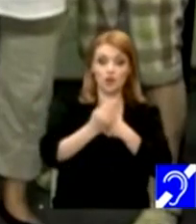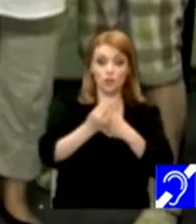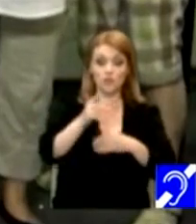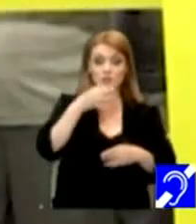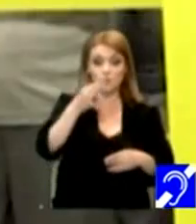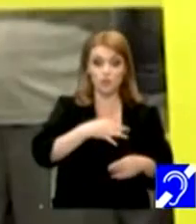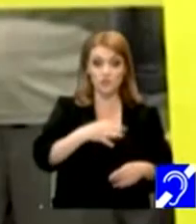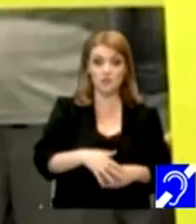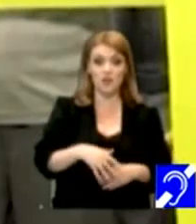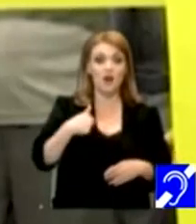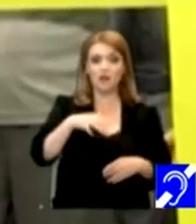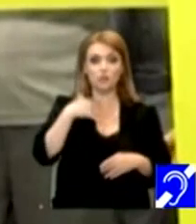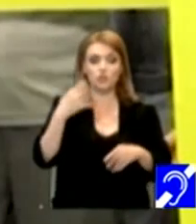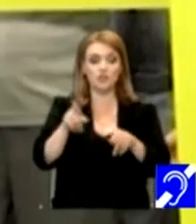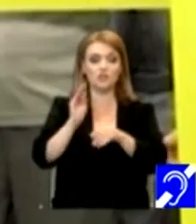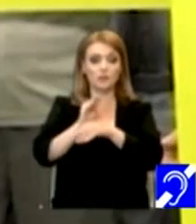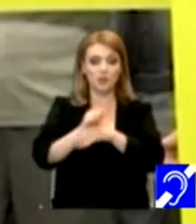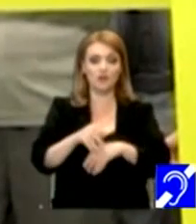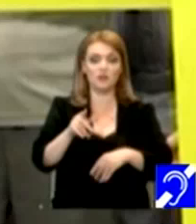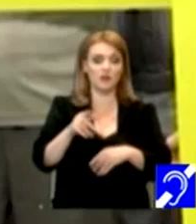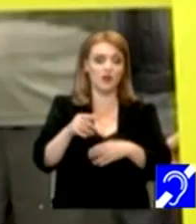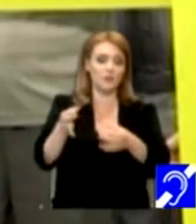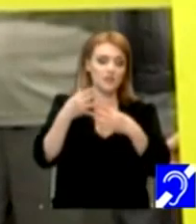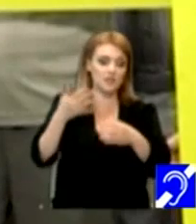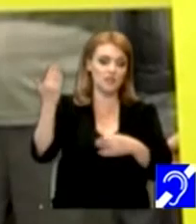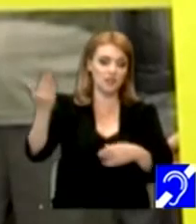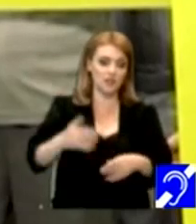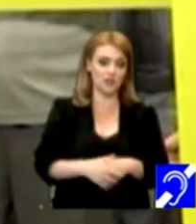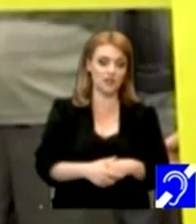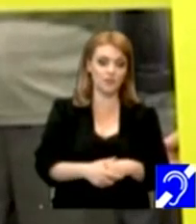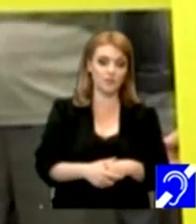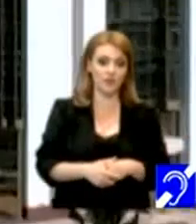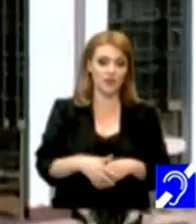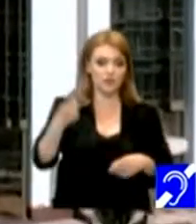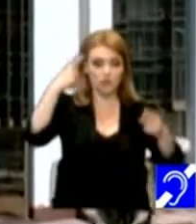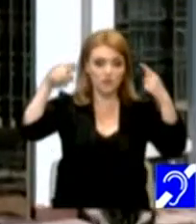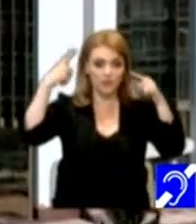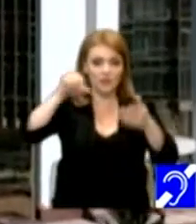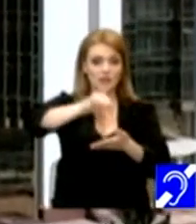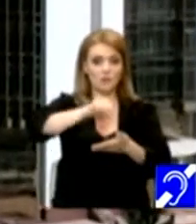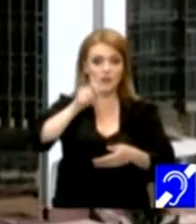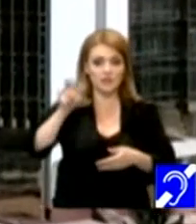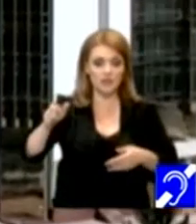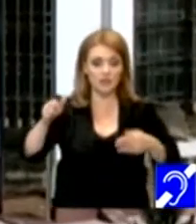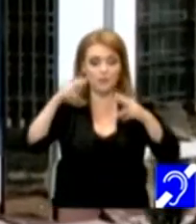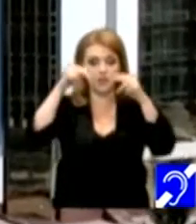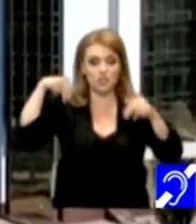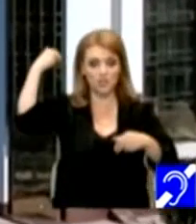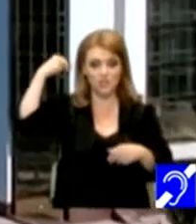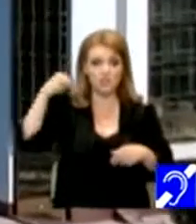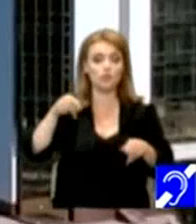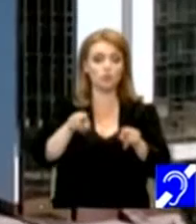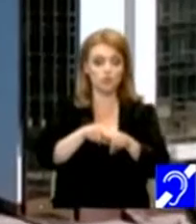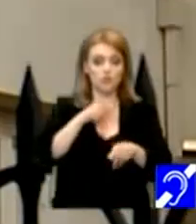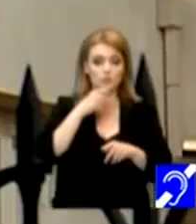declarat că, cităm, nu comentează declarațiile insipide ale concurenților electorali. Reprezentanții președinției au reacționat ieri în